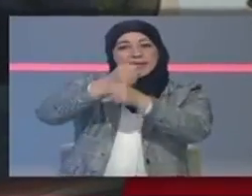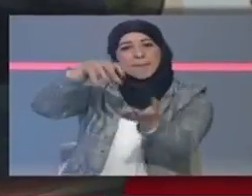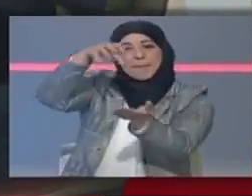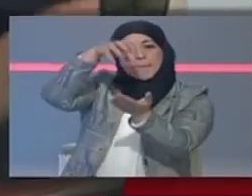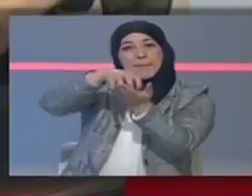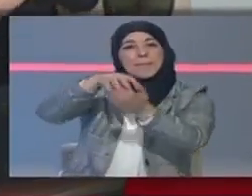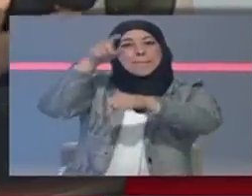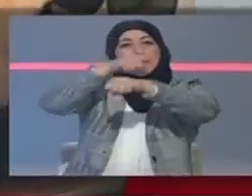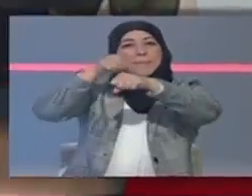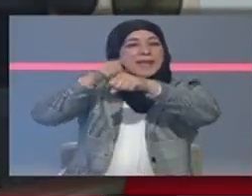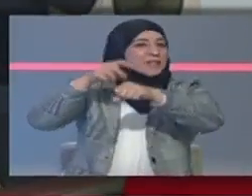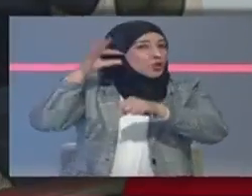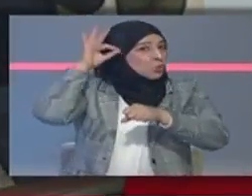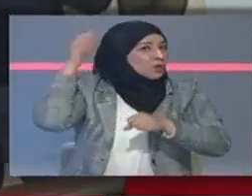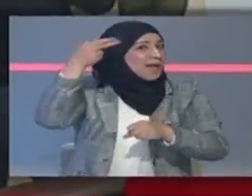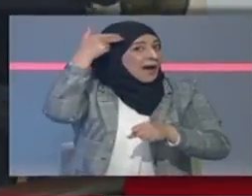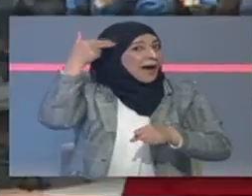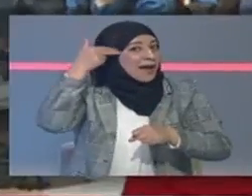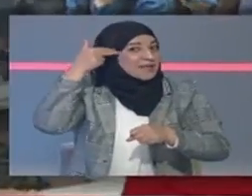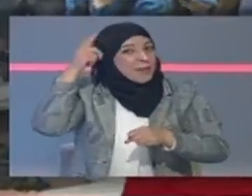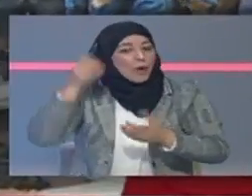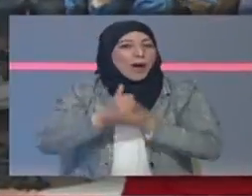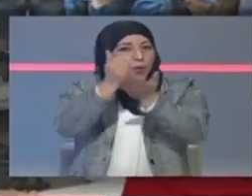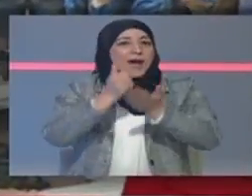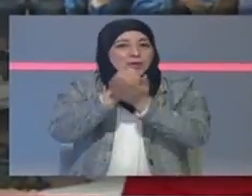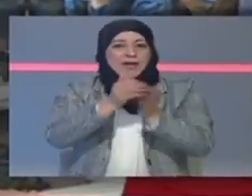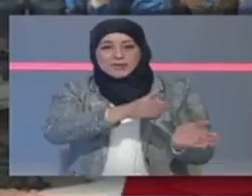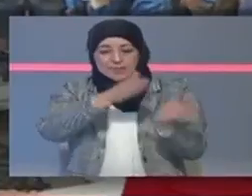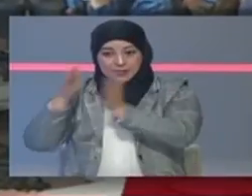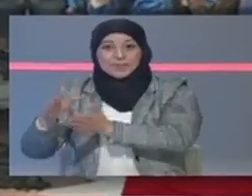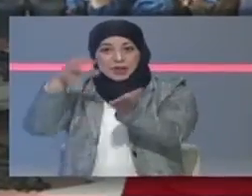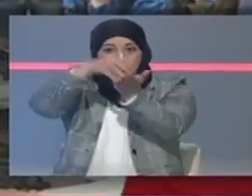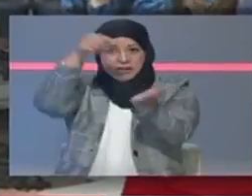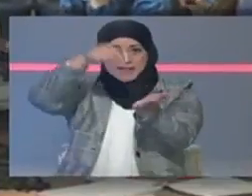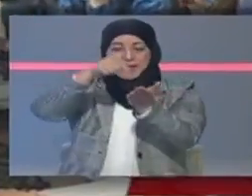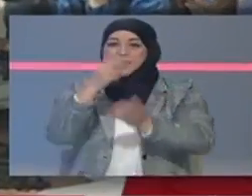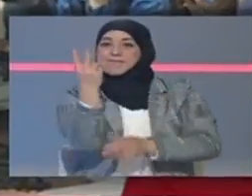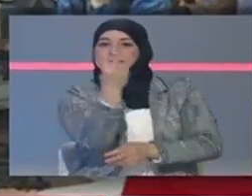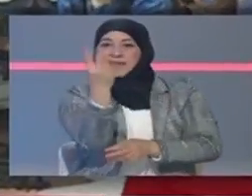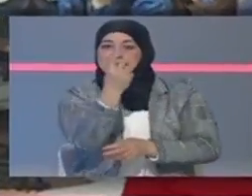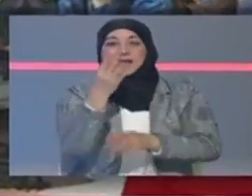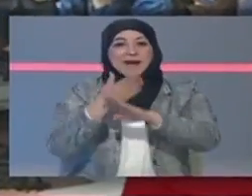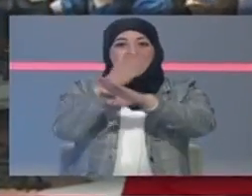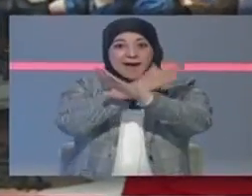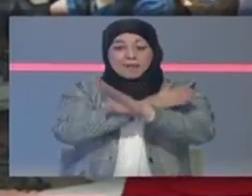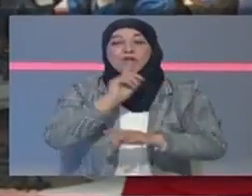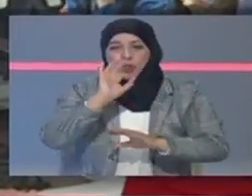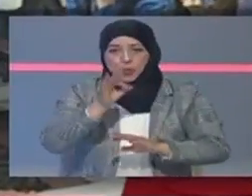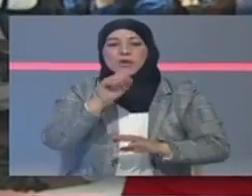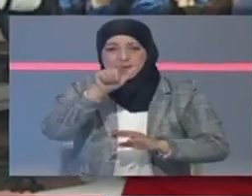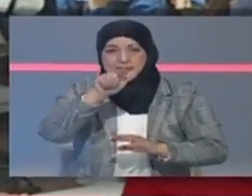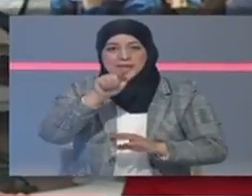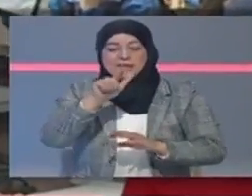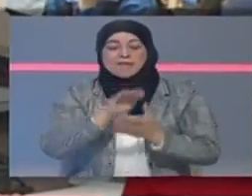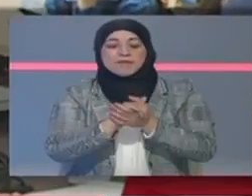بلدية تونس بالقصبة لتخفيف الضغط. طيب هذه الثلث احنا عندنا في السامو الاصلانيه كنا ثلاثه من